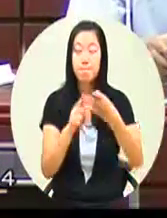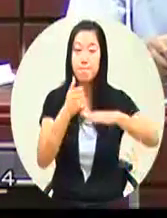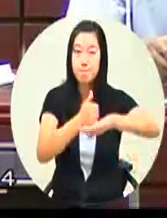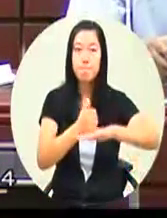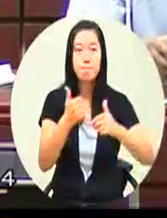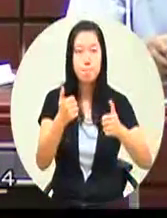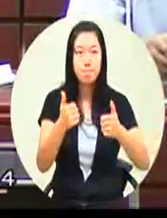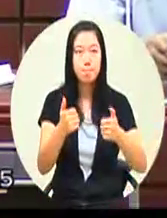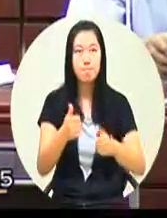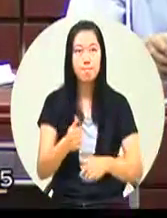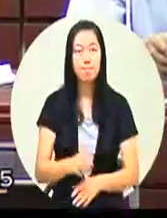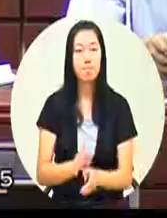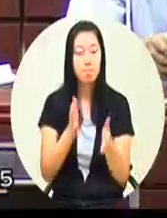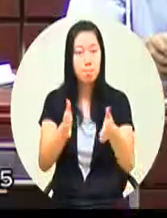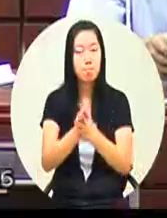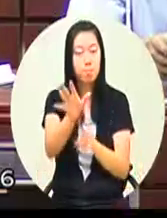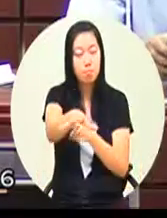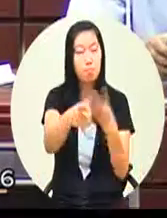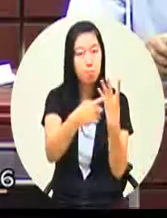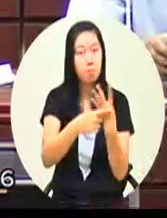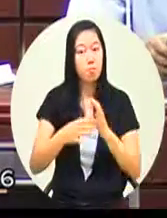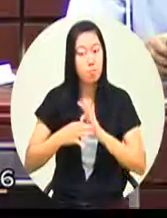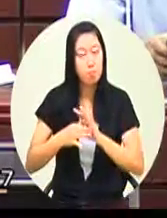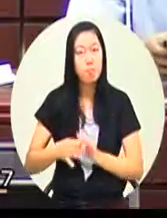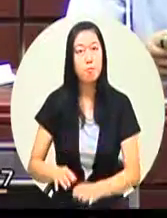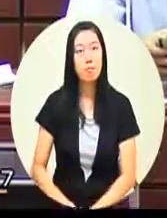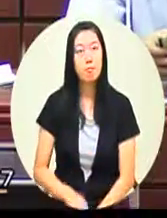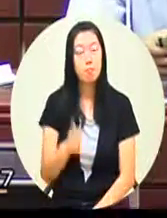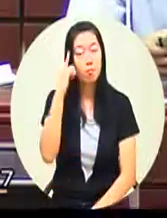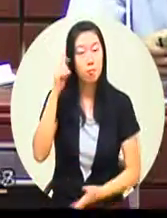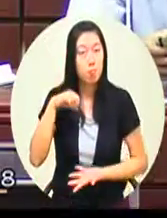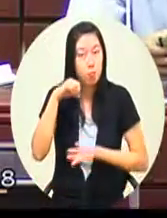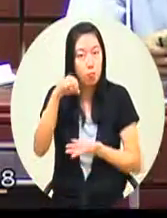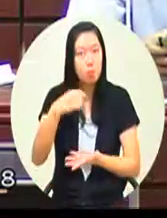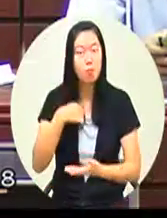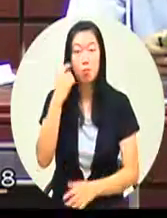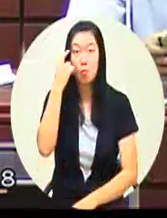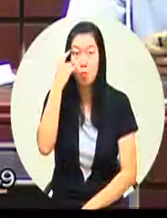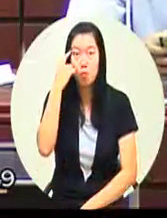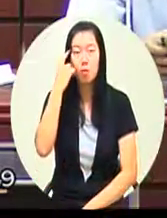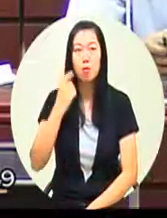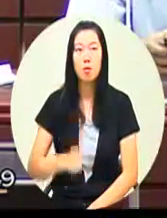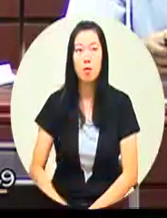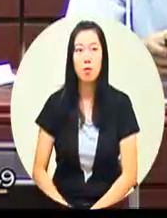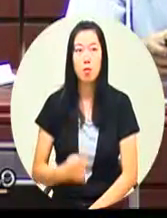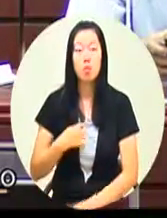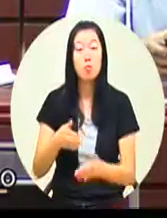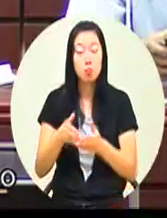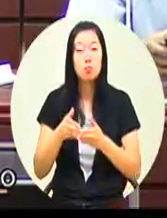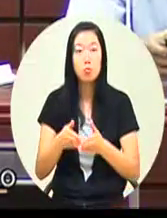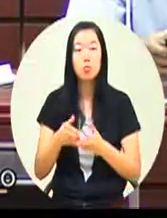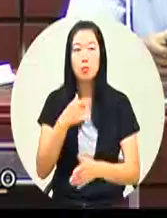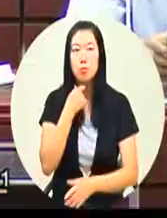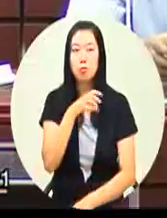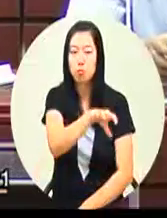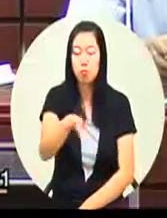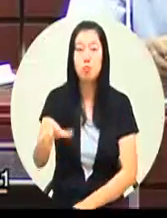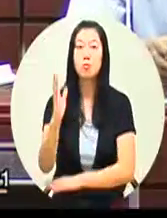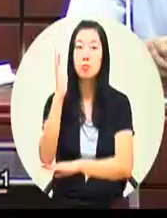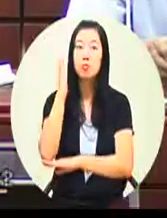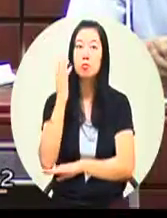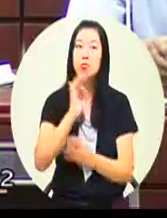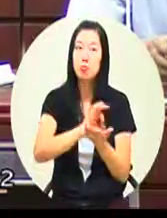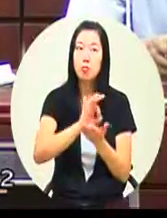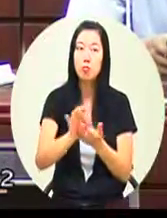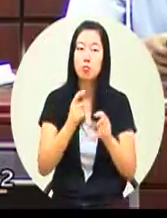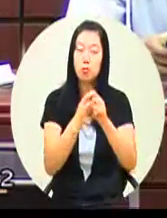多谢丁委员对农民的关心嘛。那丁委员所建议的这个代志，我感觉安有需要哈，连政府也有需要向